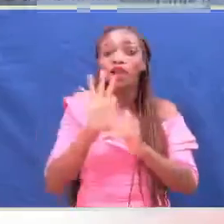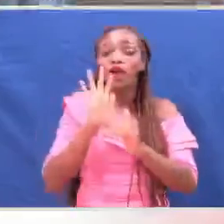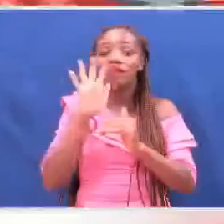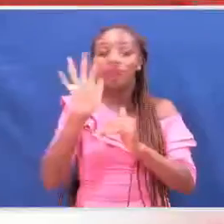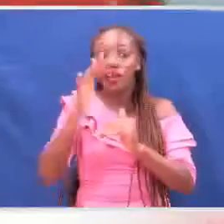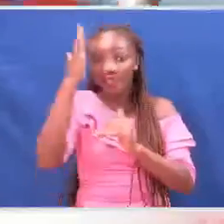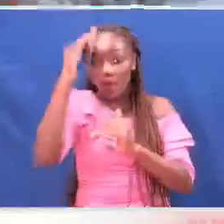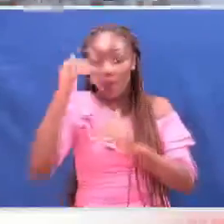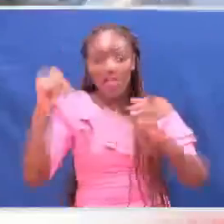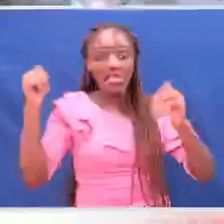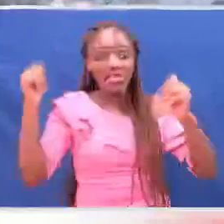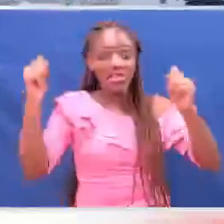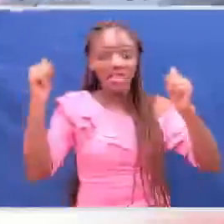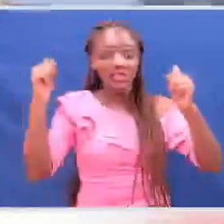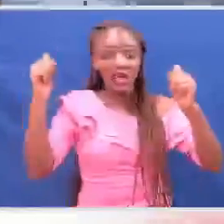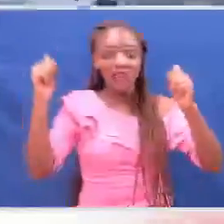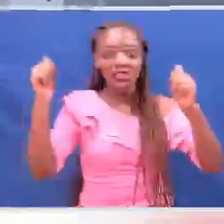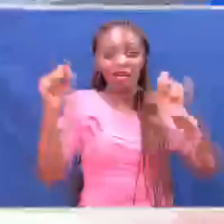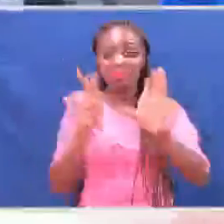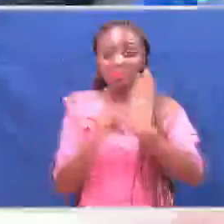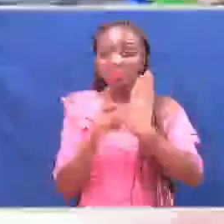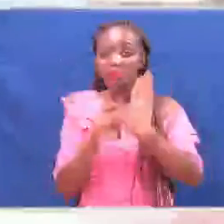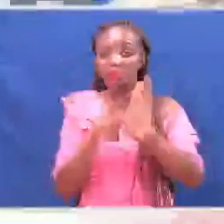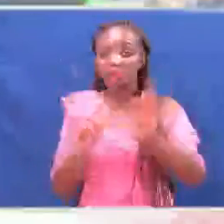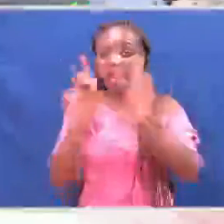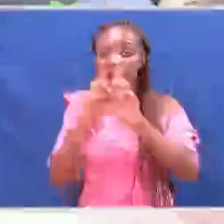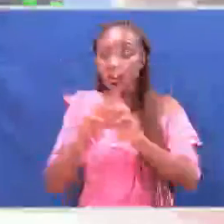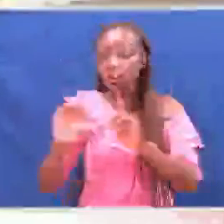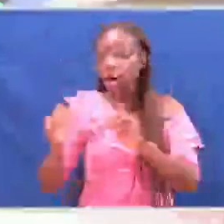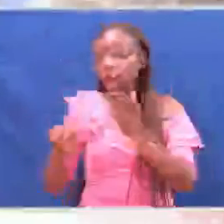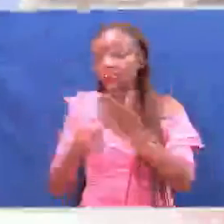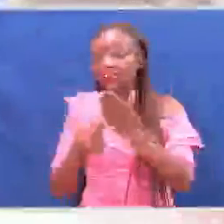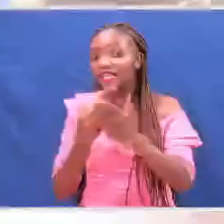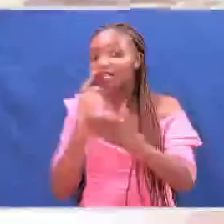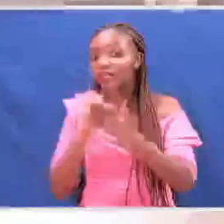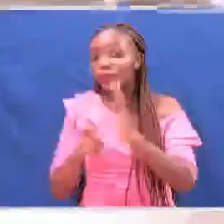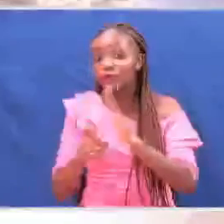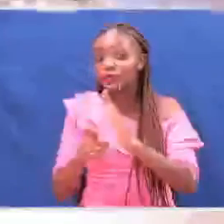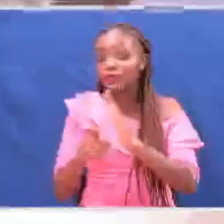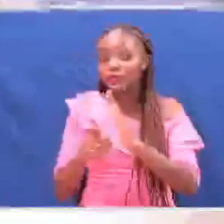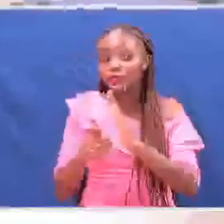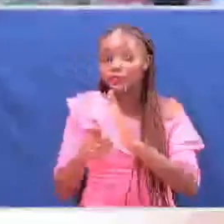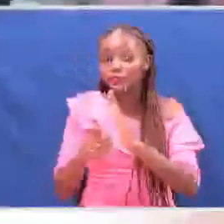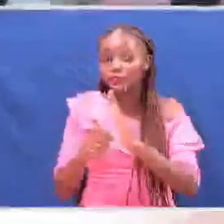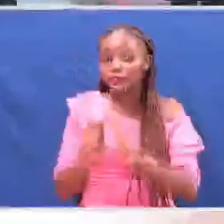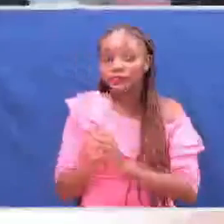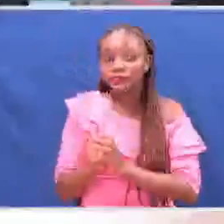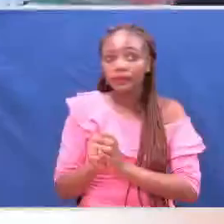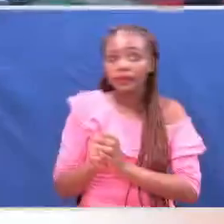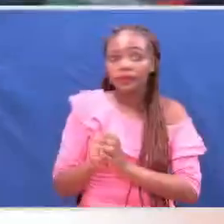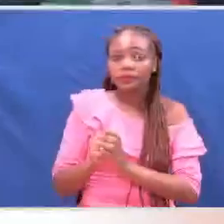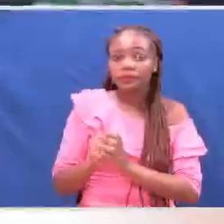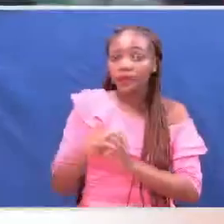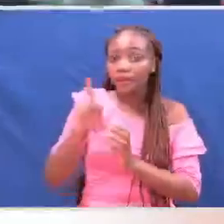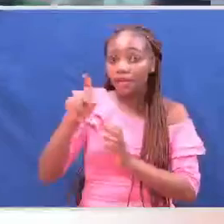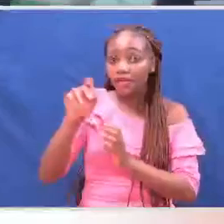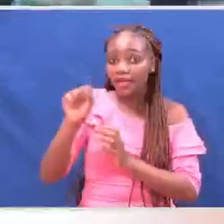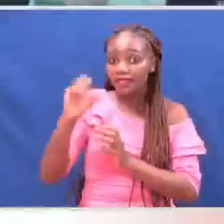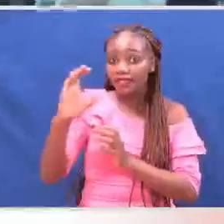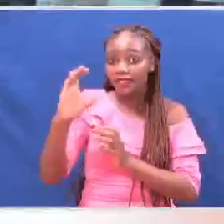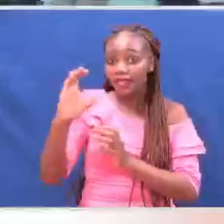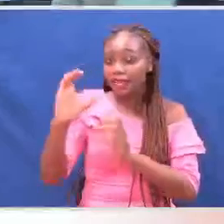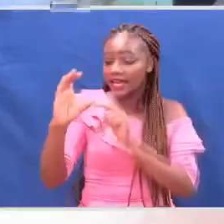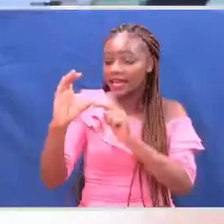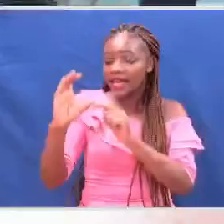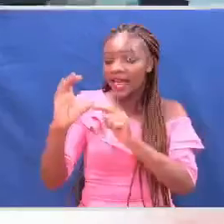kususia kazi na kushiriki mgomo. Kulingana na kaunti hiyo, tume ya kuajiri wafanyikazi wa serikali nchini PSC